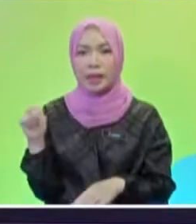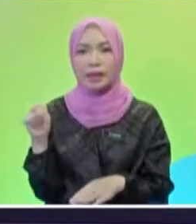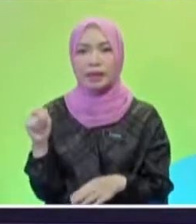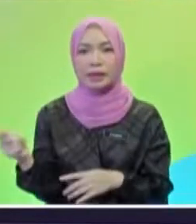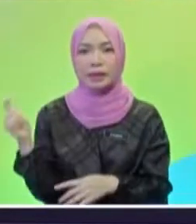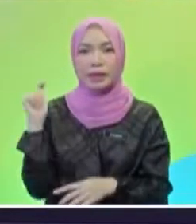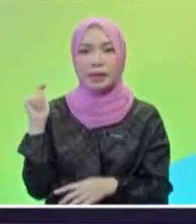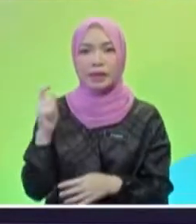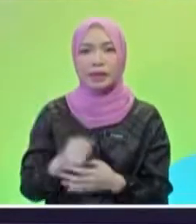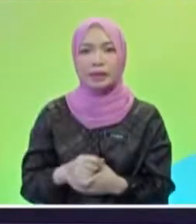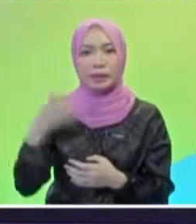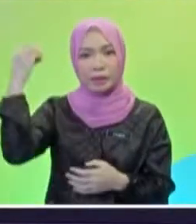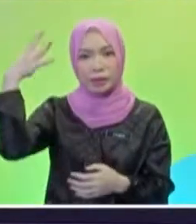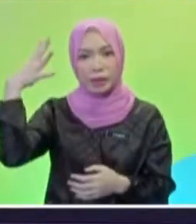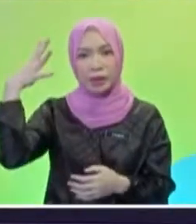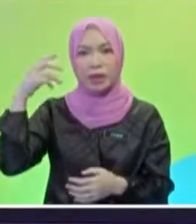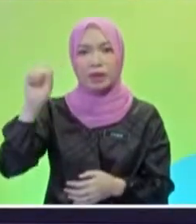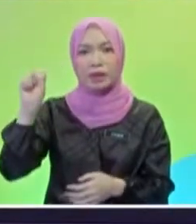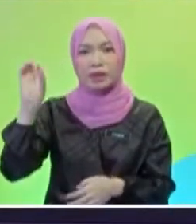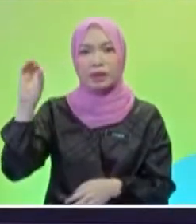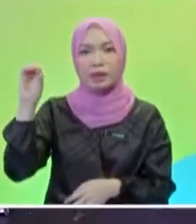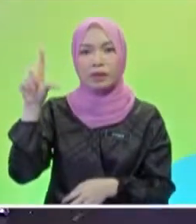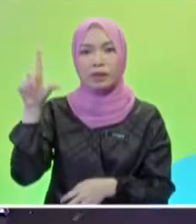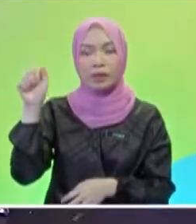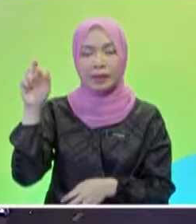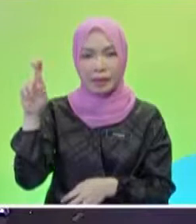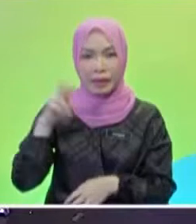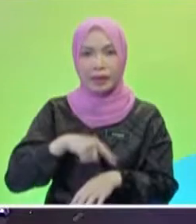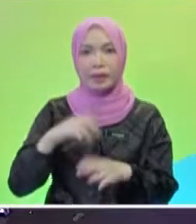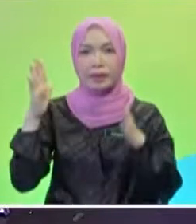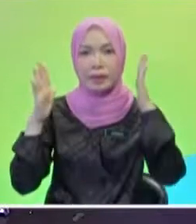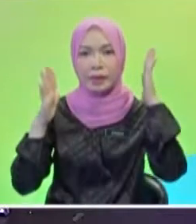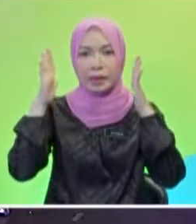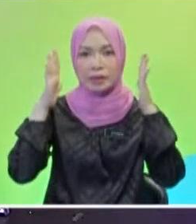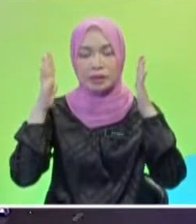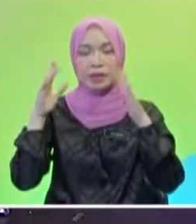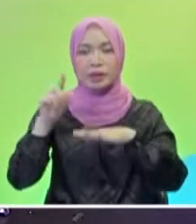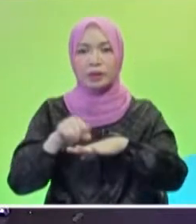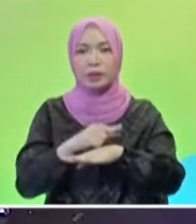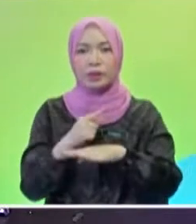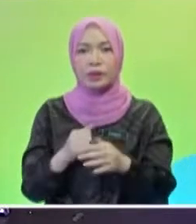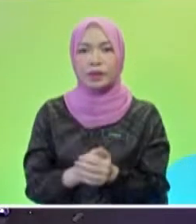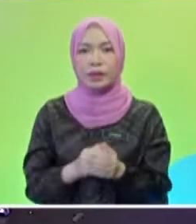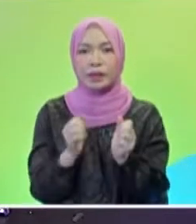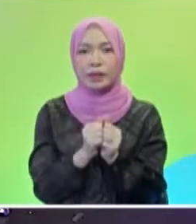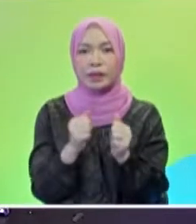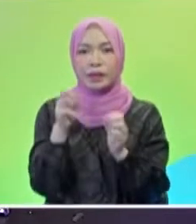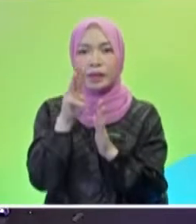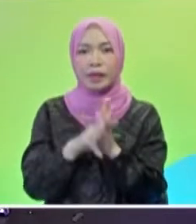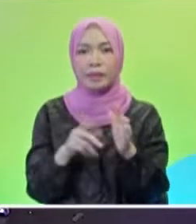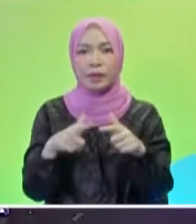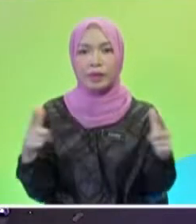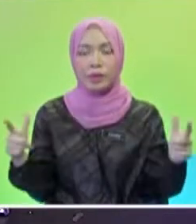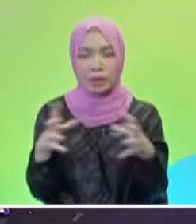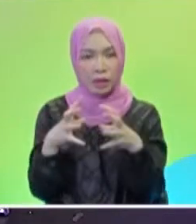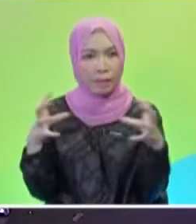secara digunakan secara meluas Jeju orange Um kalau dulu kita agar terasing penggunaan cenago solan tapi saja akhir-akhir ini